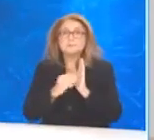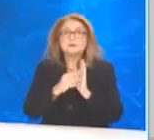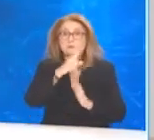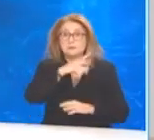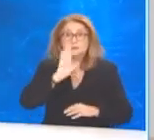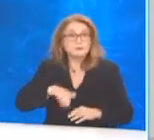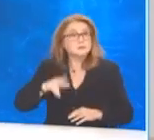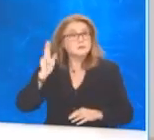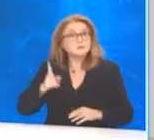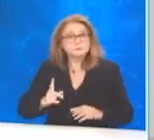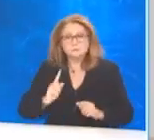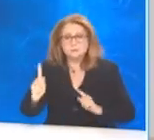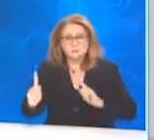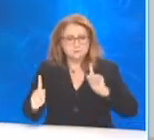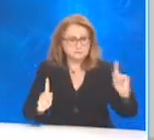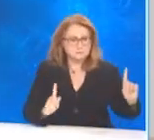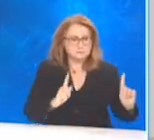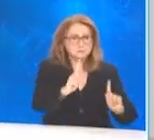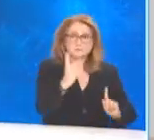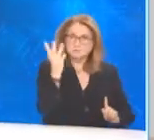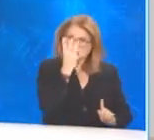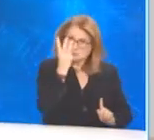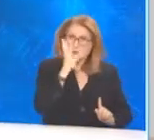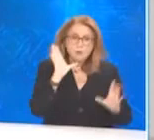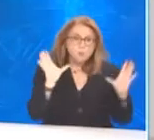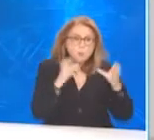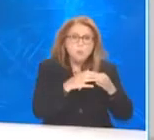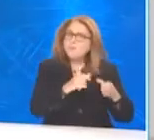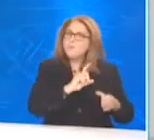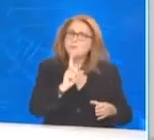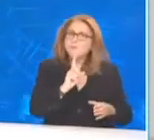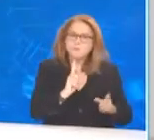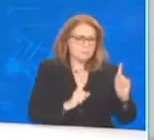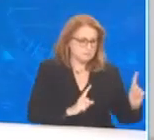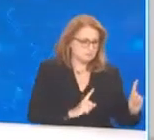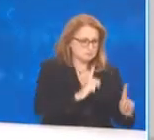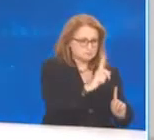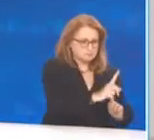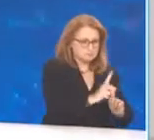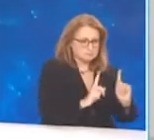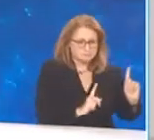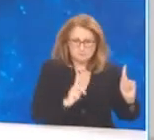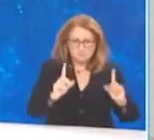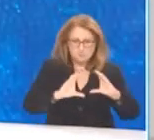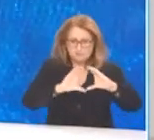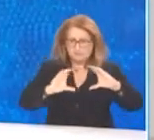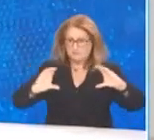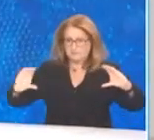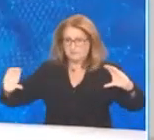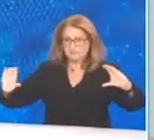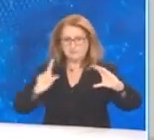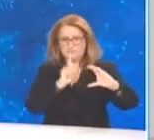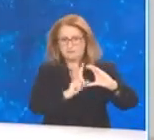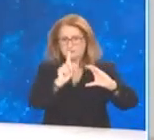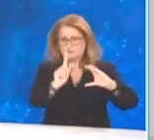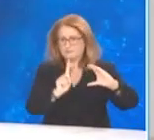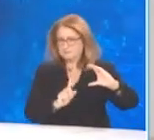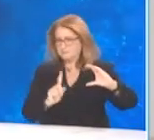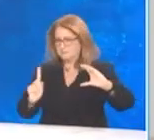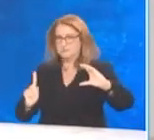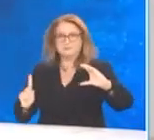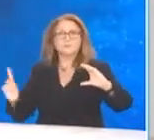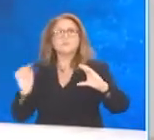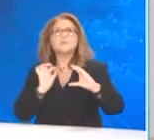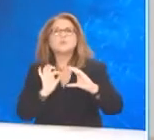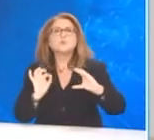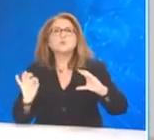τα κρούσματα σε όλο το νησί. 33. Δεν υπάρχει κάποιος λόγος πανικού. Τι προκύπτει όμως από τις ιχνηλατήσεις? Προκύπτει από τις